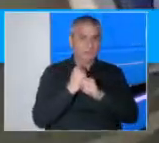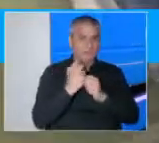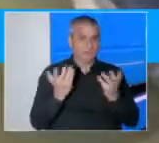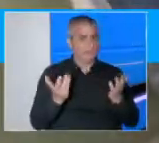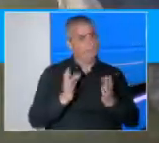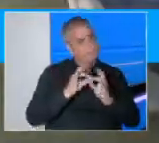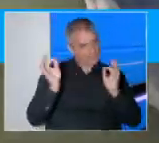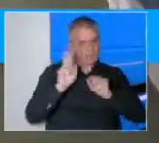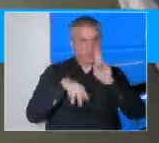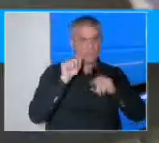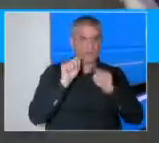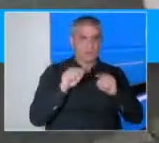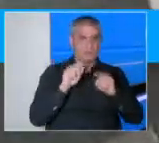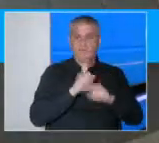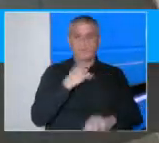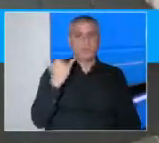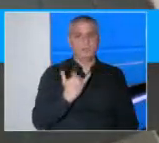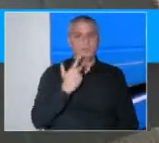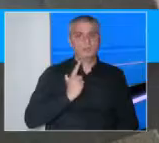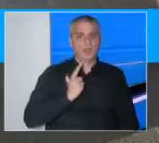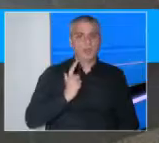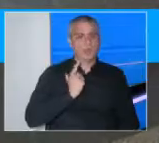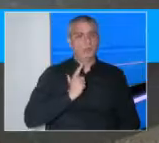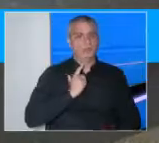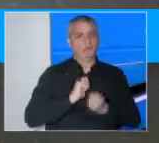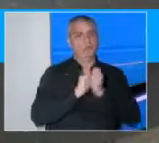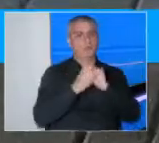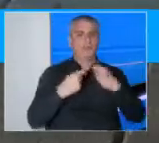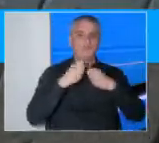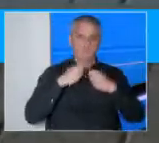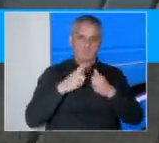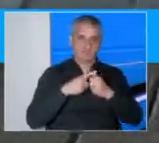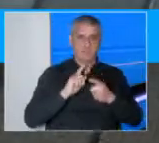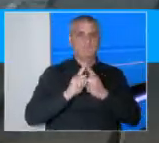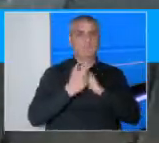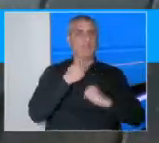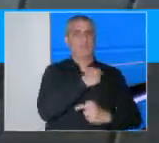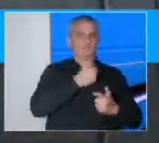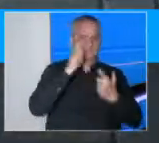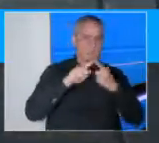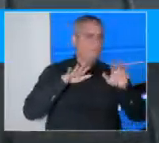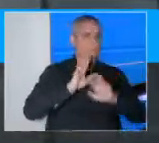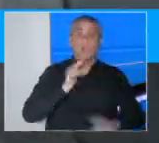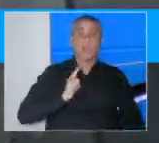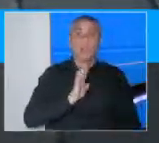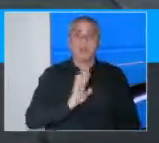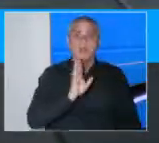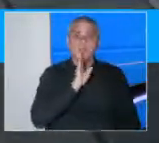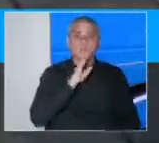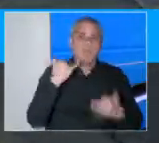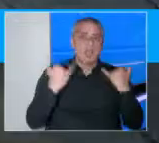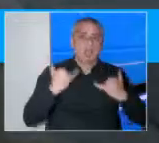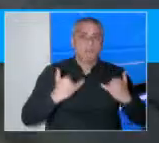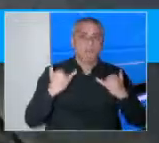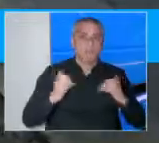הכפפה ולטפל. ולא כל פעם לחכות שיתחלף חבר כנסת, ויתחלף שר, ויתחלף ממשלה. לא לחכות. הבעיה בוערת,